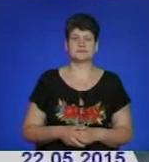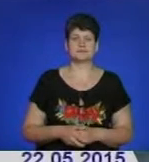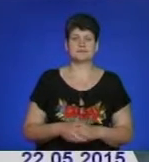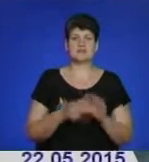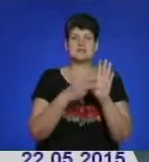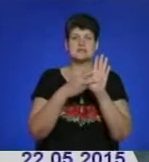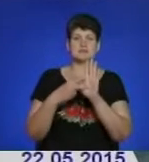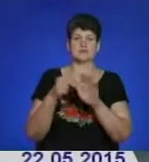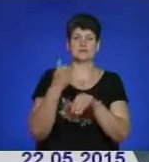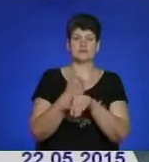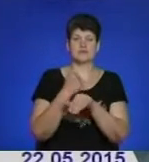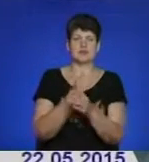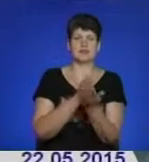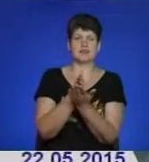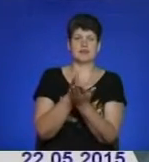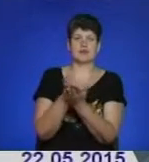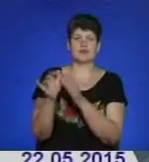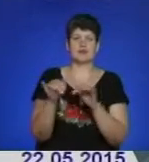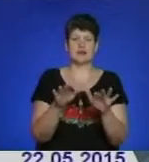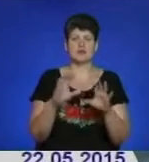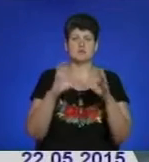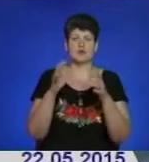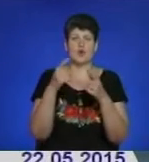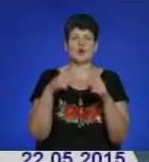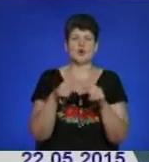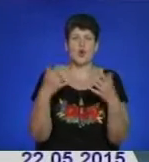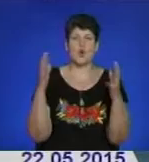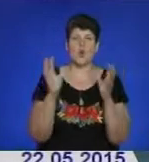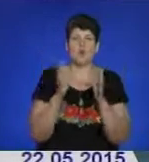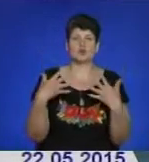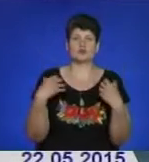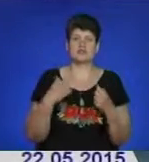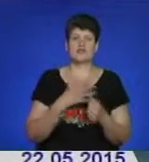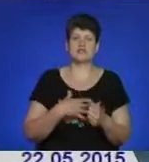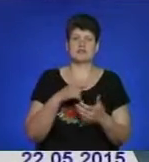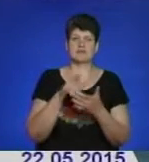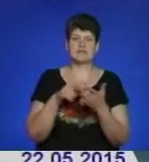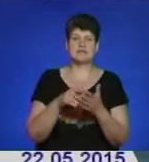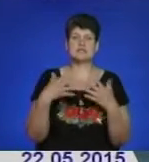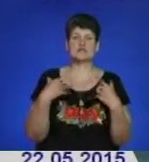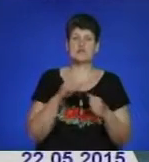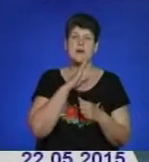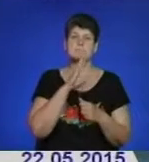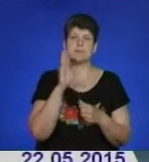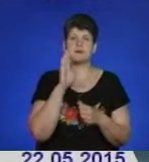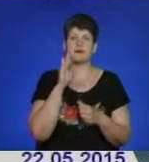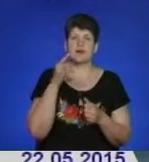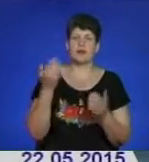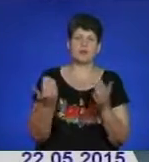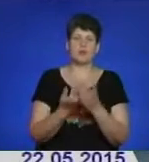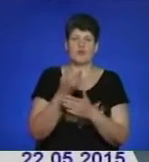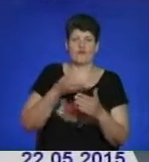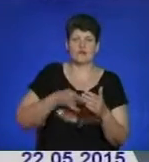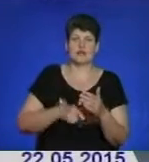Зі семи пріоритетних напрямків діяльності Всесвітньої організації охорони здоров'я найважливіше питання – здоров'я матері та новонародженого. Тому